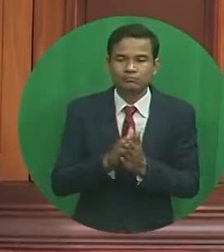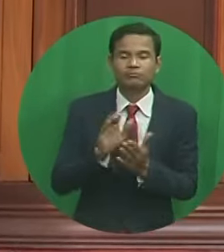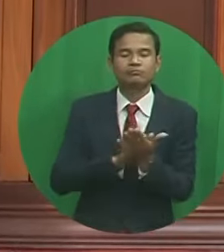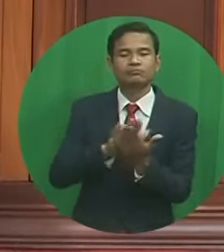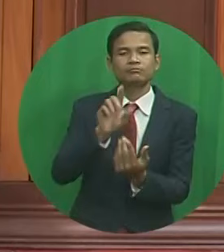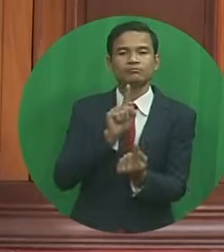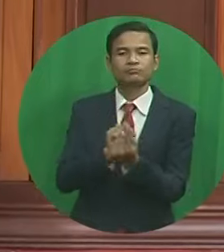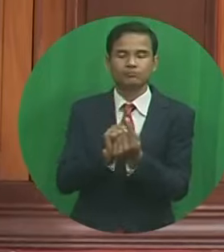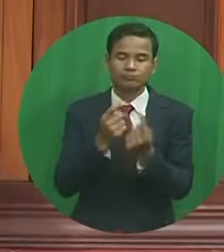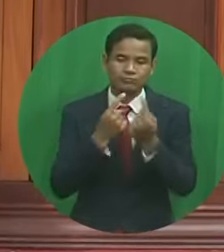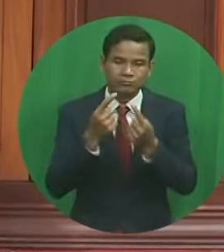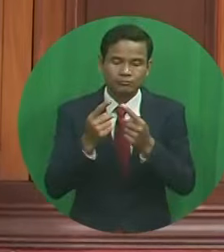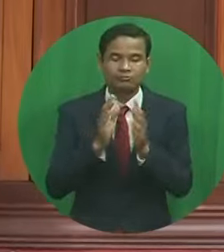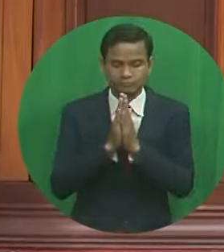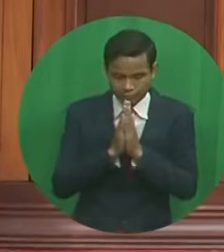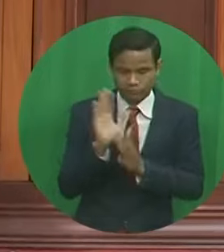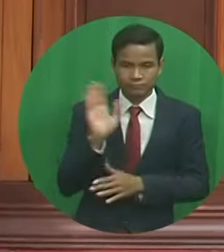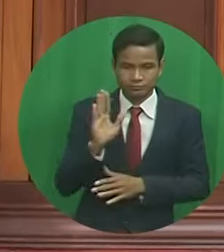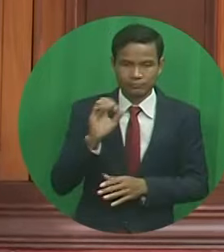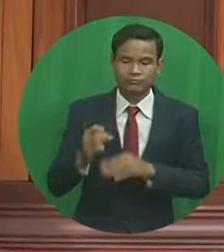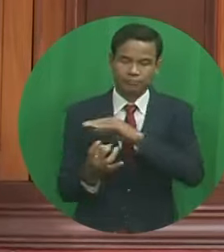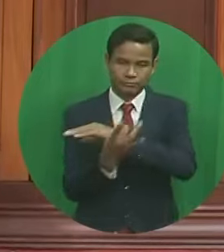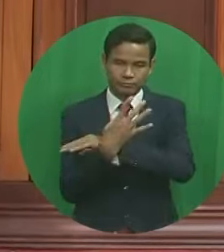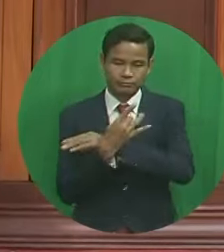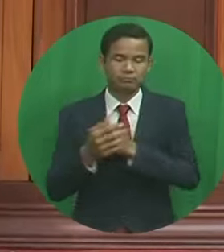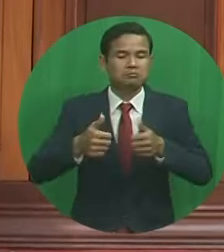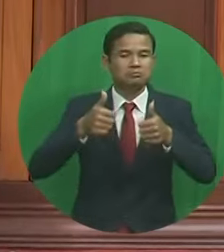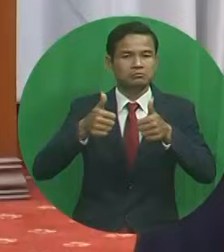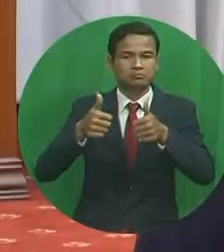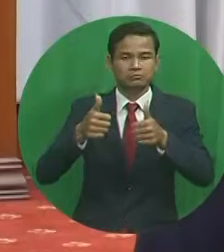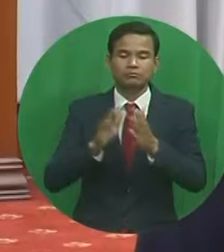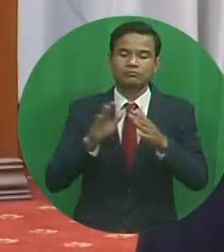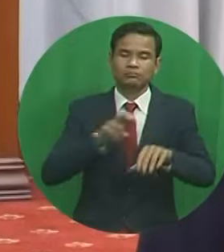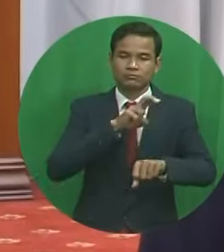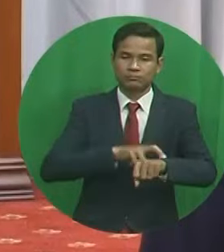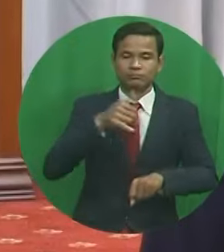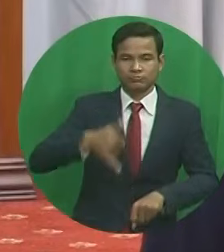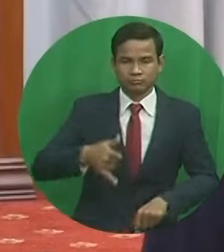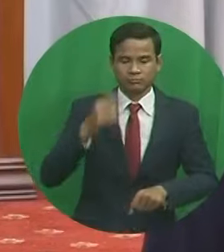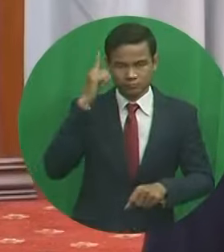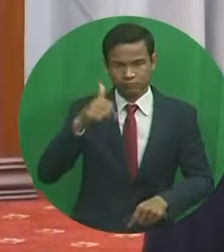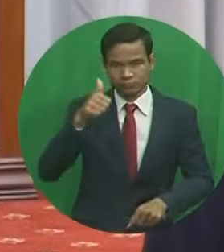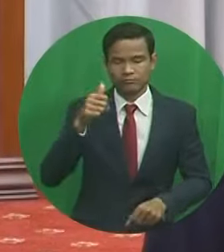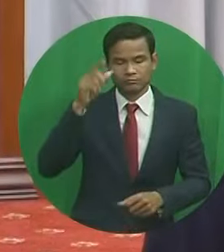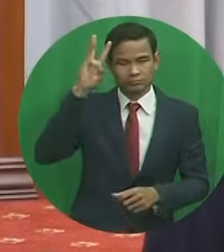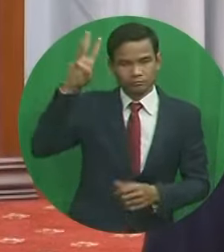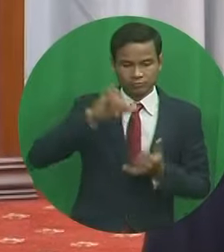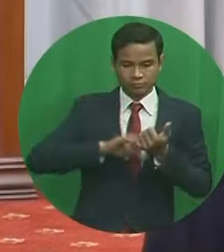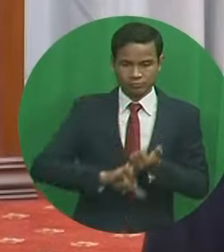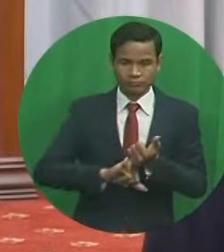កជំទាវបានចូលជួបជម្រាបលានិងទទួលបានអនុសាសន៍ល្អៗនាឱកាសនេះលោកជំទាវបានបដិញ្ញាចិត្ត